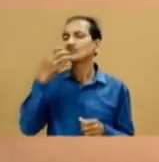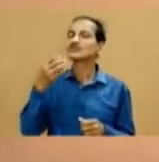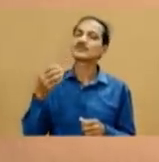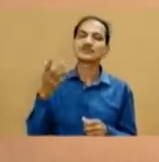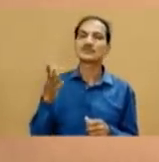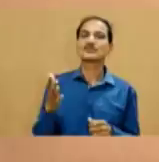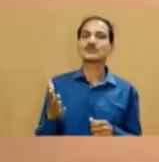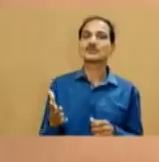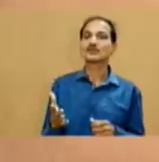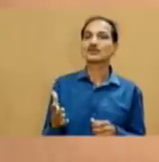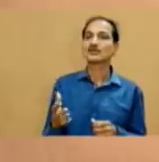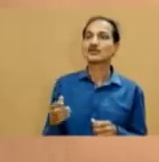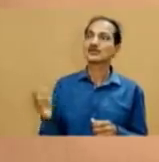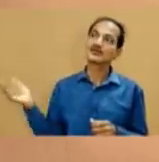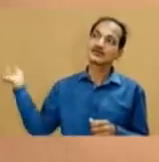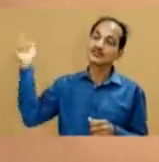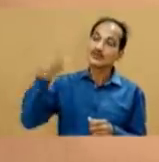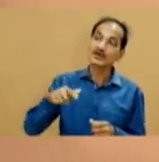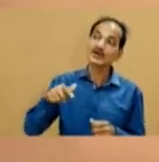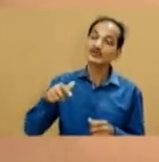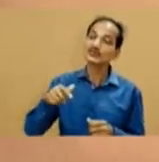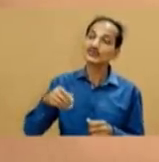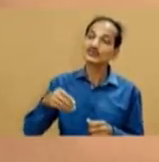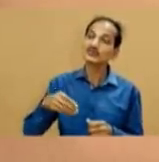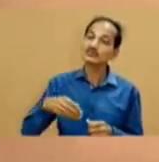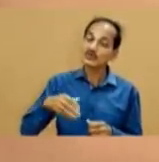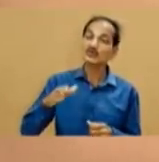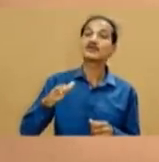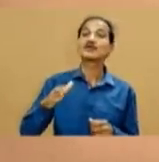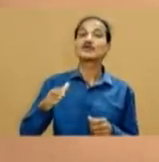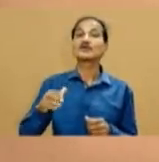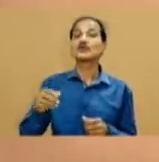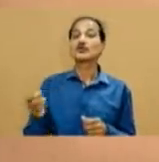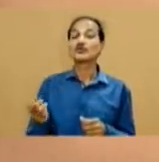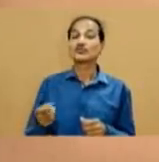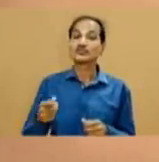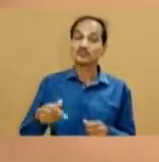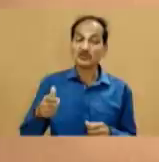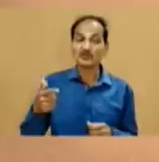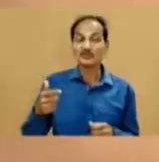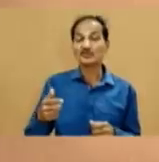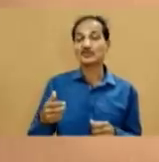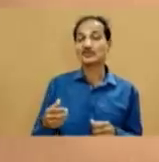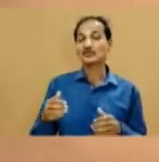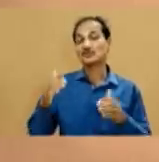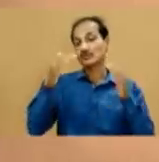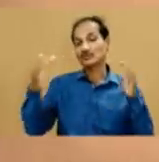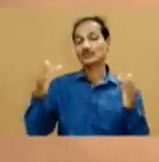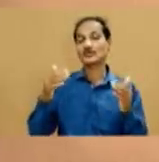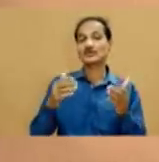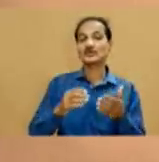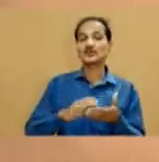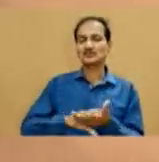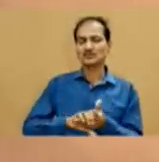नाही बाहर फेरी प्रत्येक थर घरे गरम पानी एवं साबुन रे मास्क को सफा